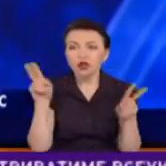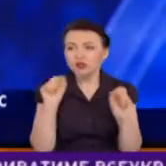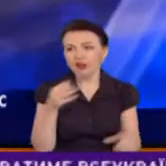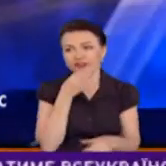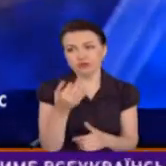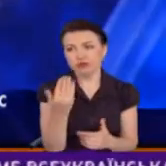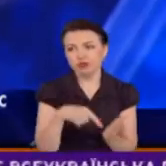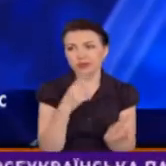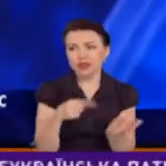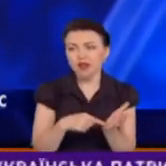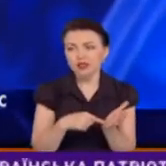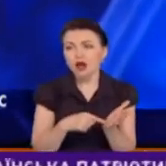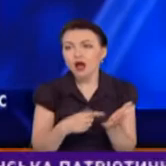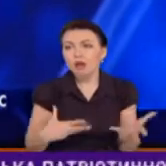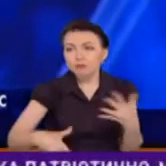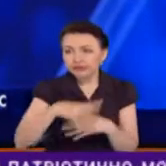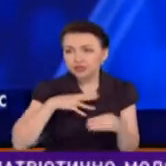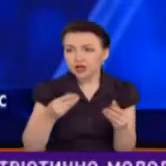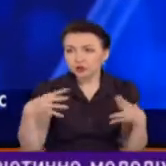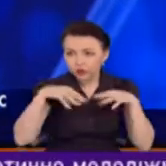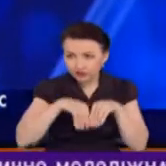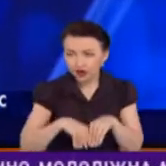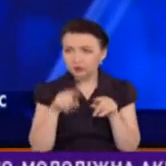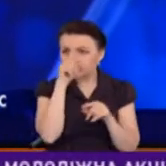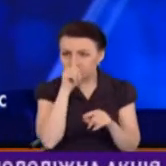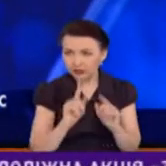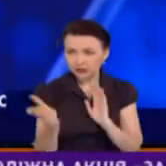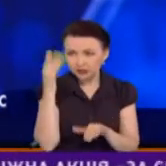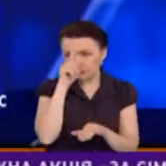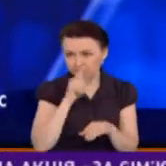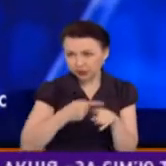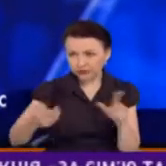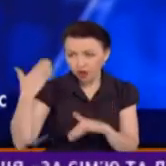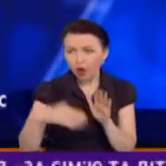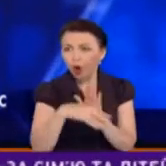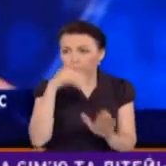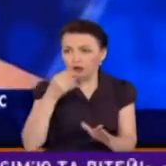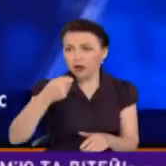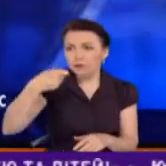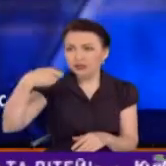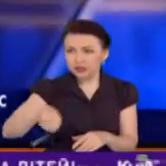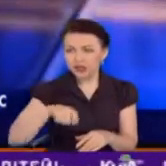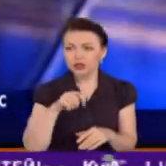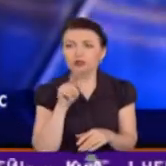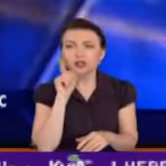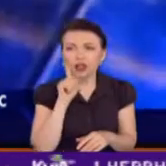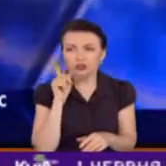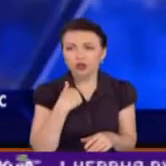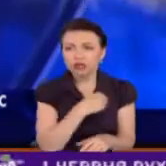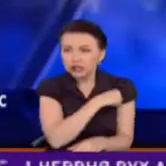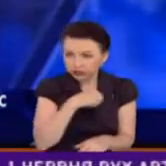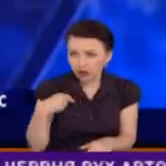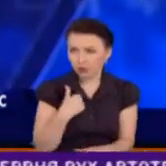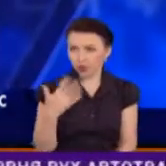вам на ваше питання. Бо ми всі разом з вами місяць тому, півтора, обрали президентом Володимира Зеленського. Я сам за